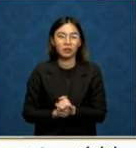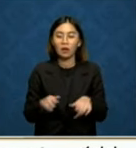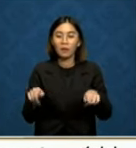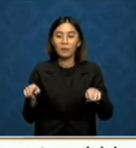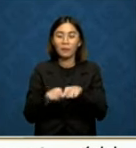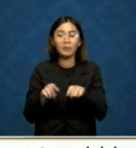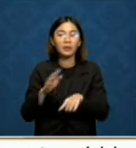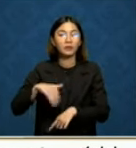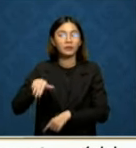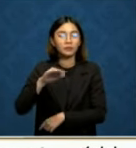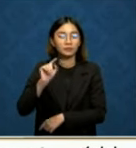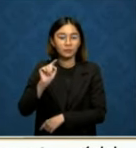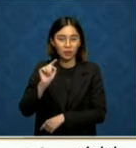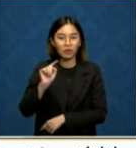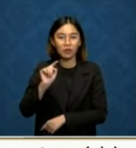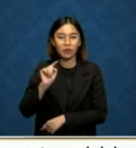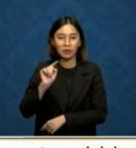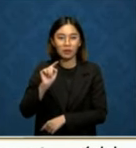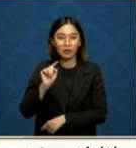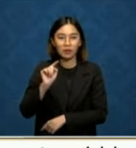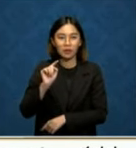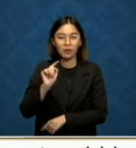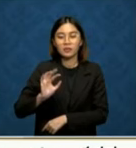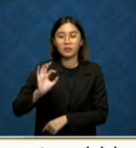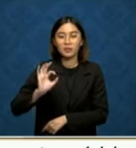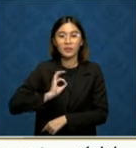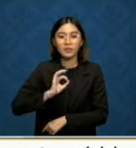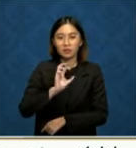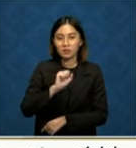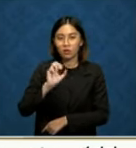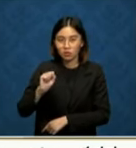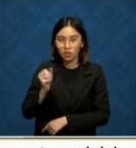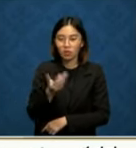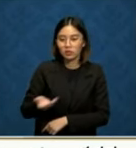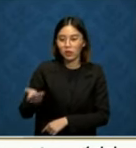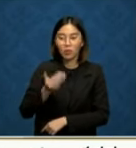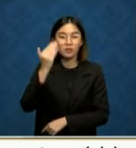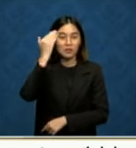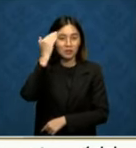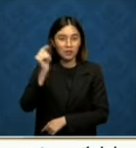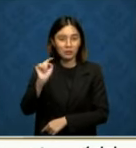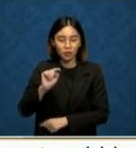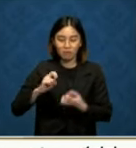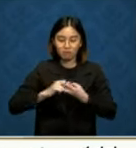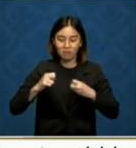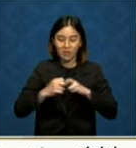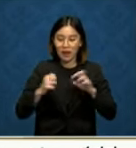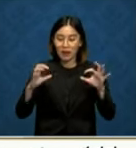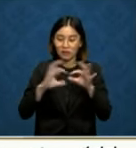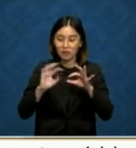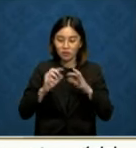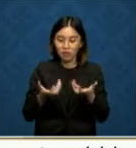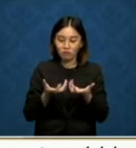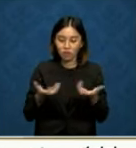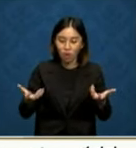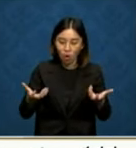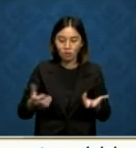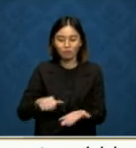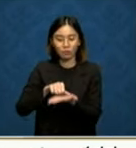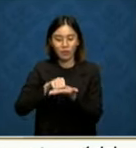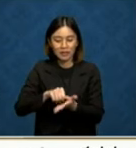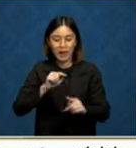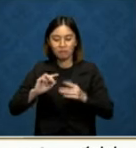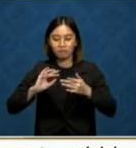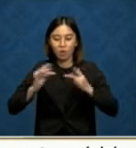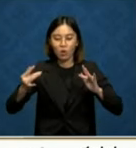่างที่คิดว่าท่านสมาชิสภาผู้แทนรสสดอนกคงจะทราบนะคะก็เปนปัญหาเรื่องสินค้าและบริก